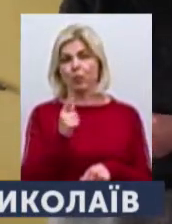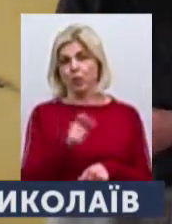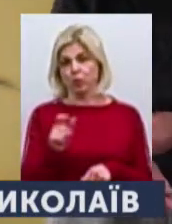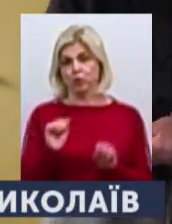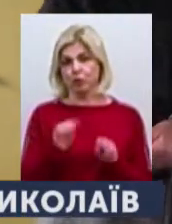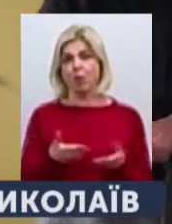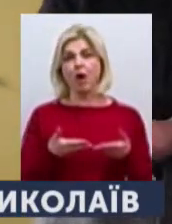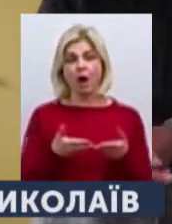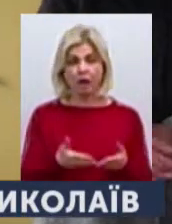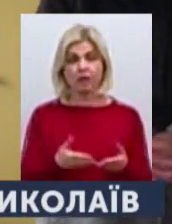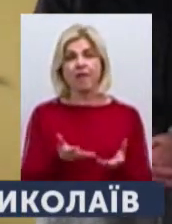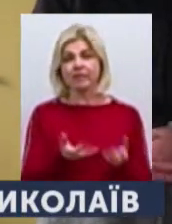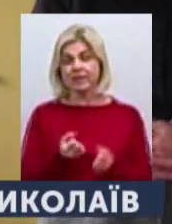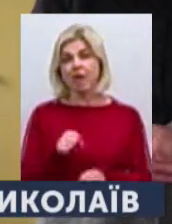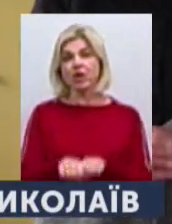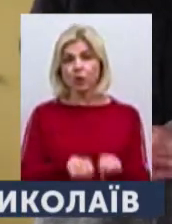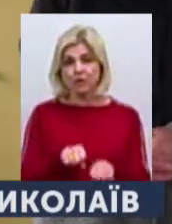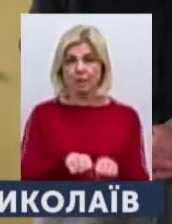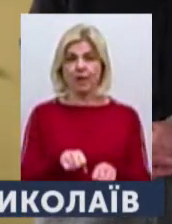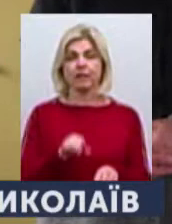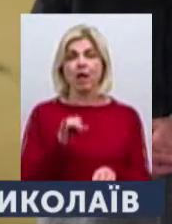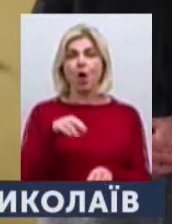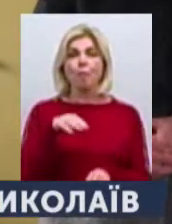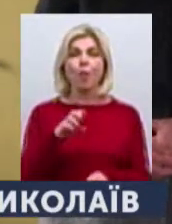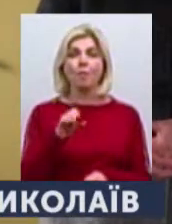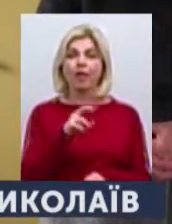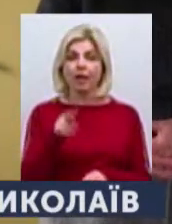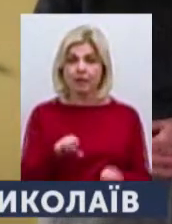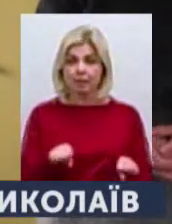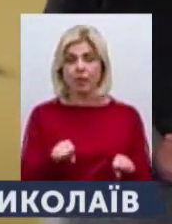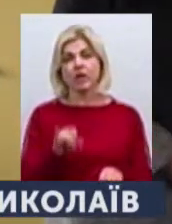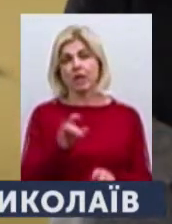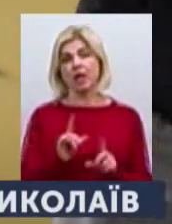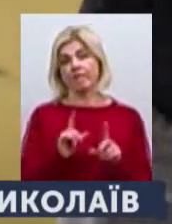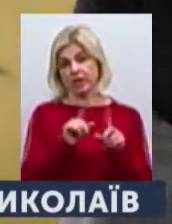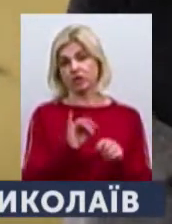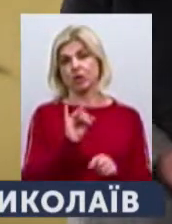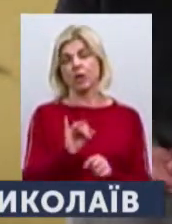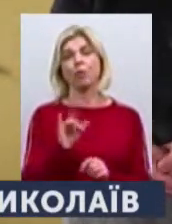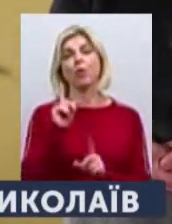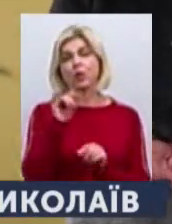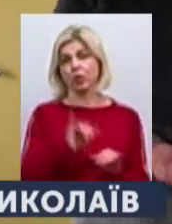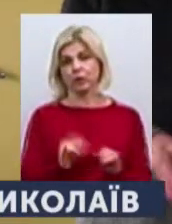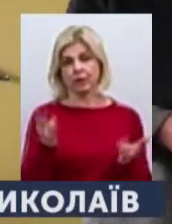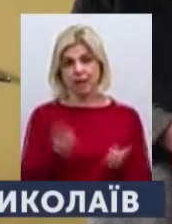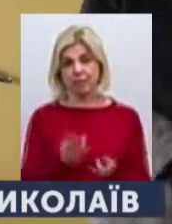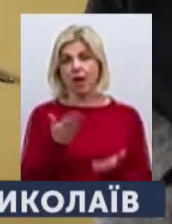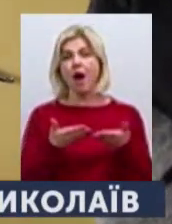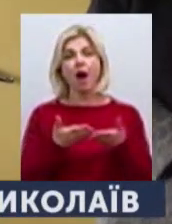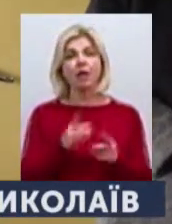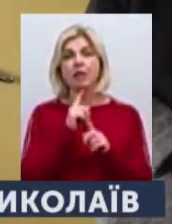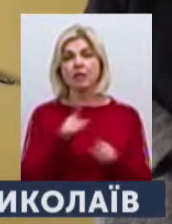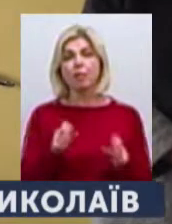катер з собою велосипеди, мопеди. Це дуже зручно, адже вийшов, сів і поїхав куди треба. Якщо катеру не буде, як же люди